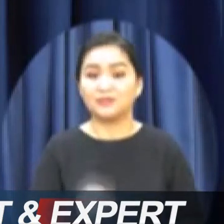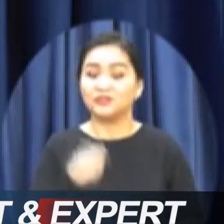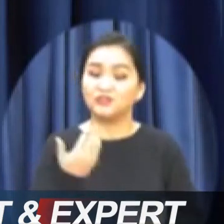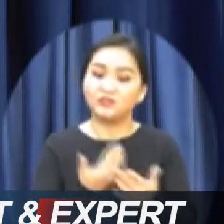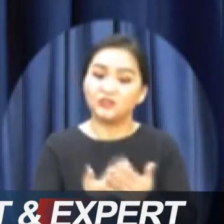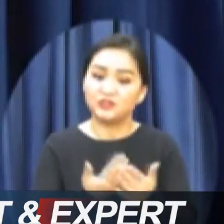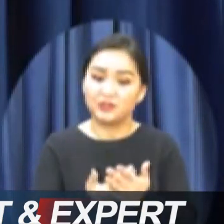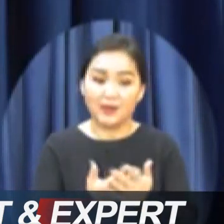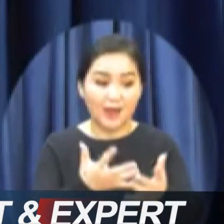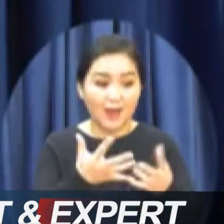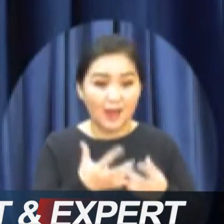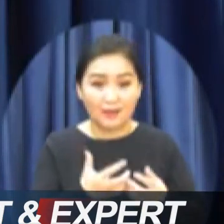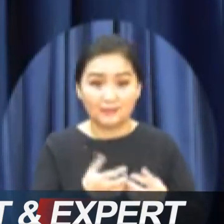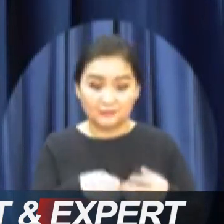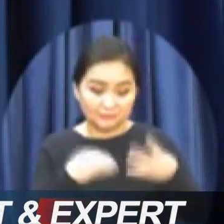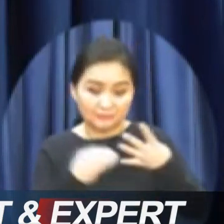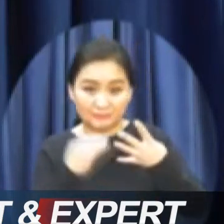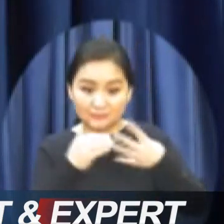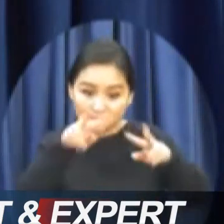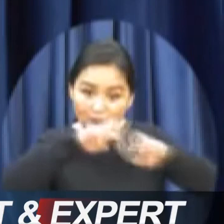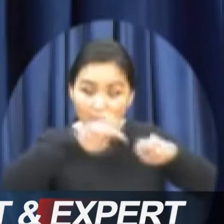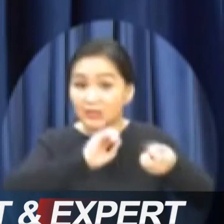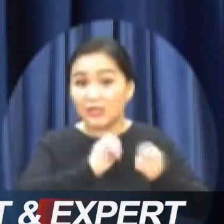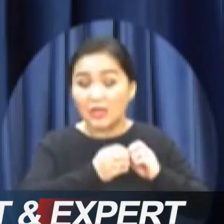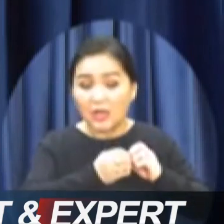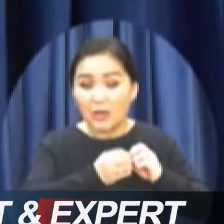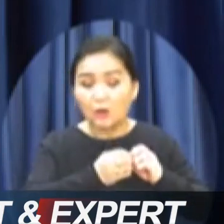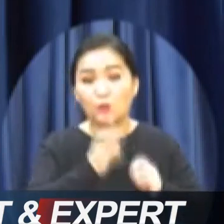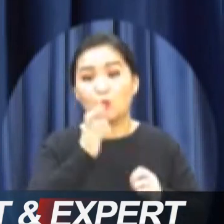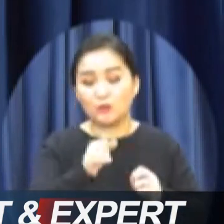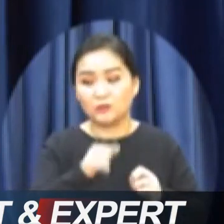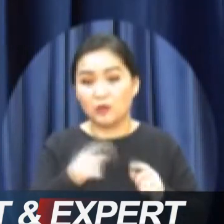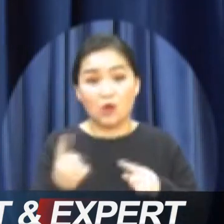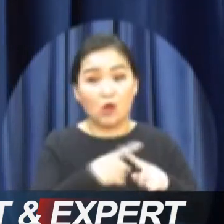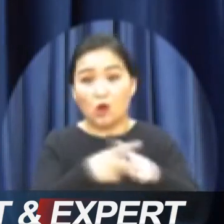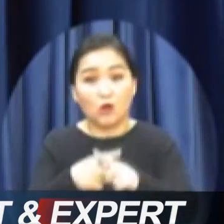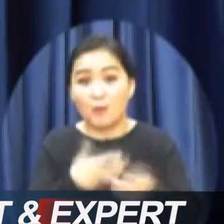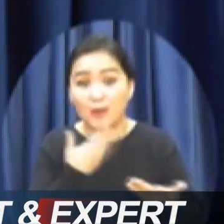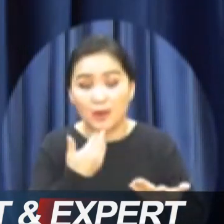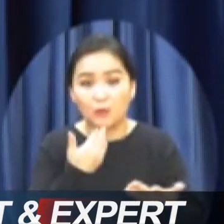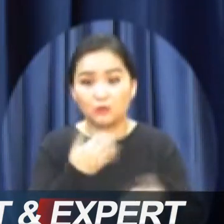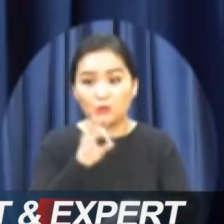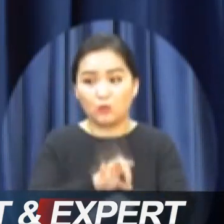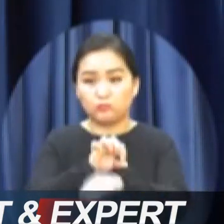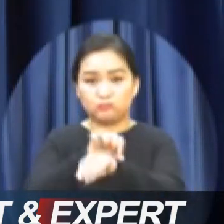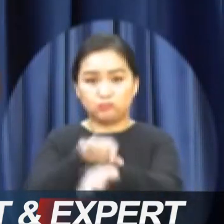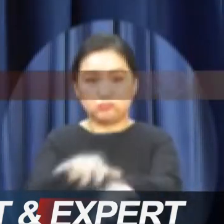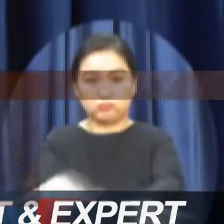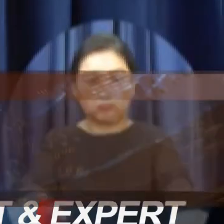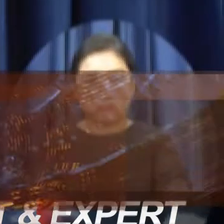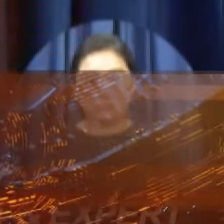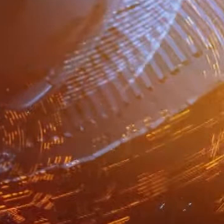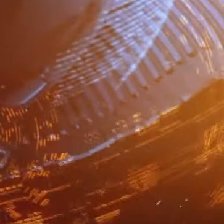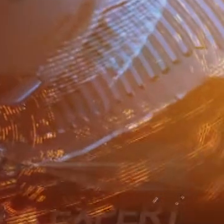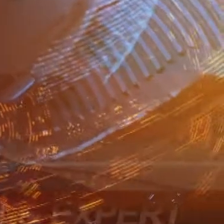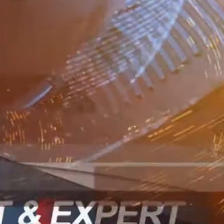авч хэрэгжүүлээгүйсэн бол одоо энэ тархалт одоо хүн амын дунд их өндөр хувьтай тарах байсныг бас үгүйсэхгүй гэсэн дүгнэлт бид нар